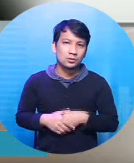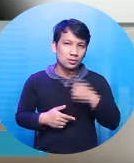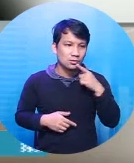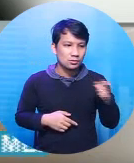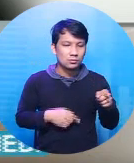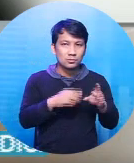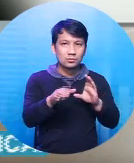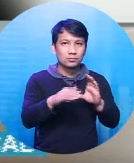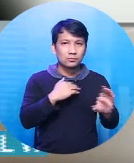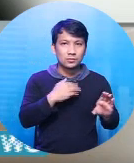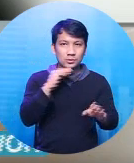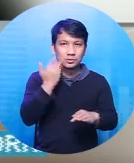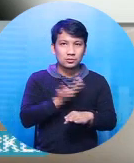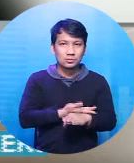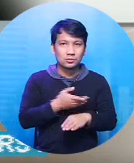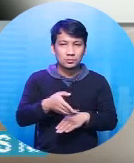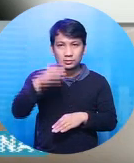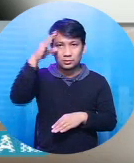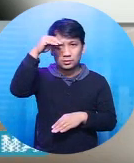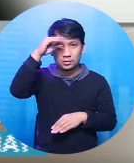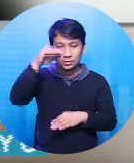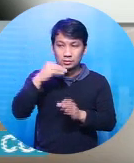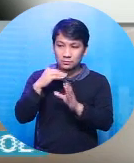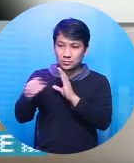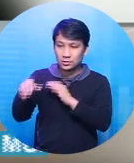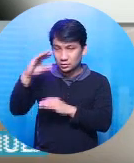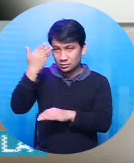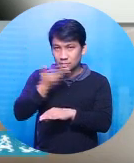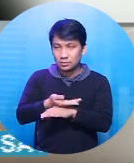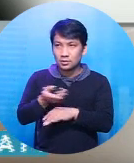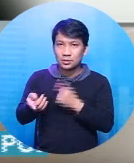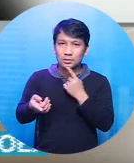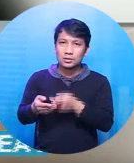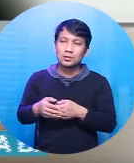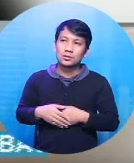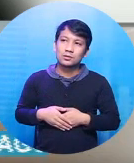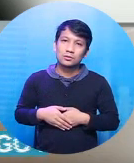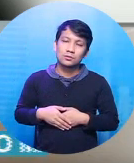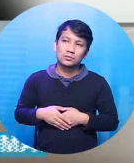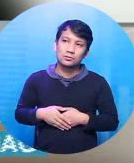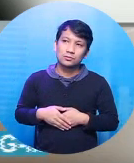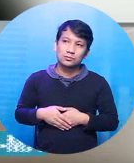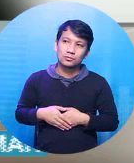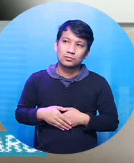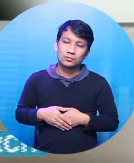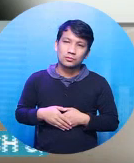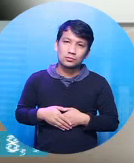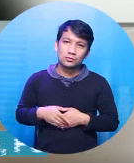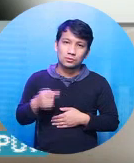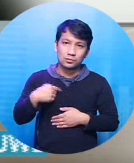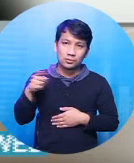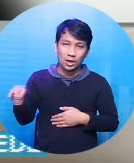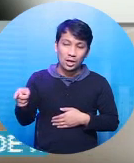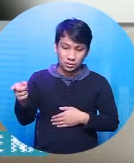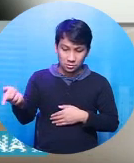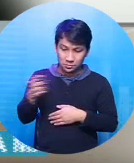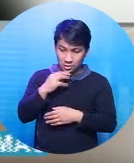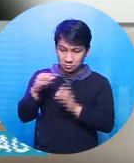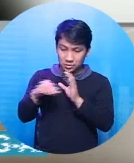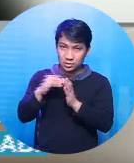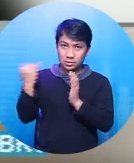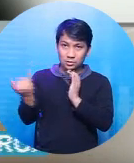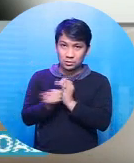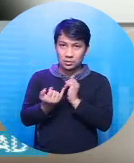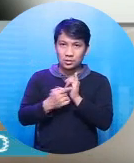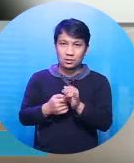nag-message siya dun sa anak kong lalaki na ito, siya yun. Tapos,